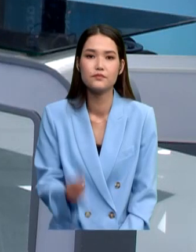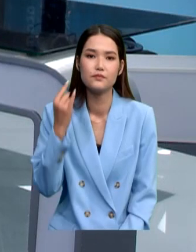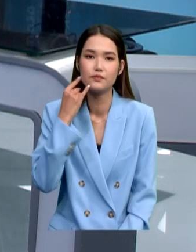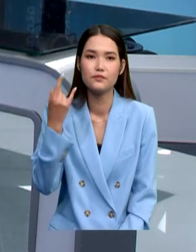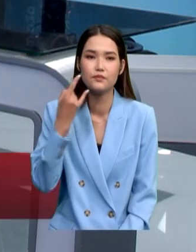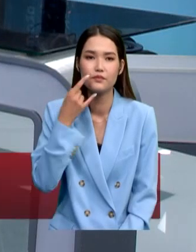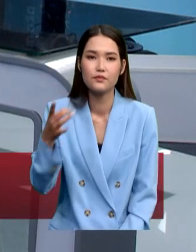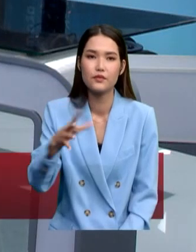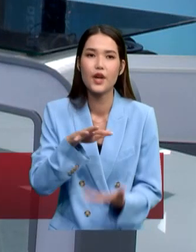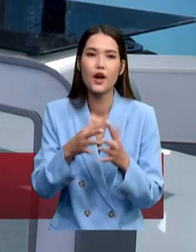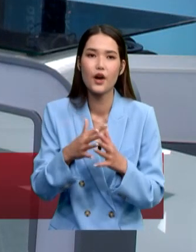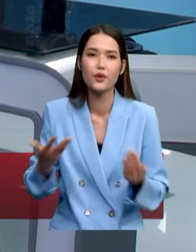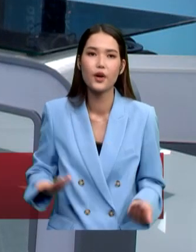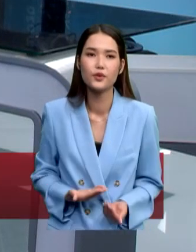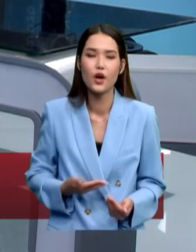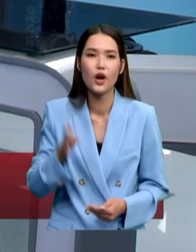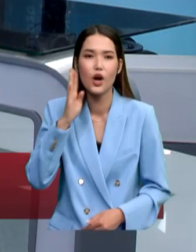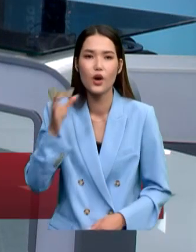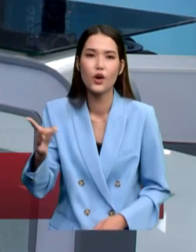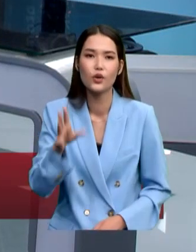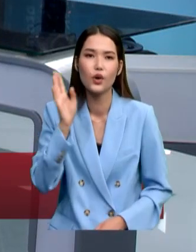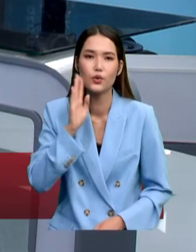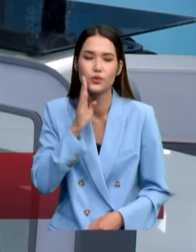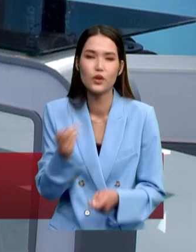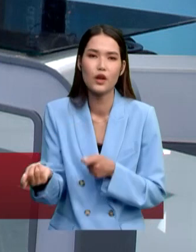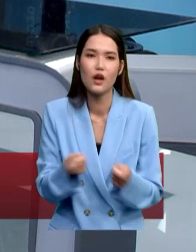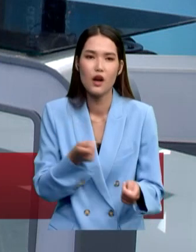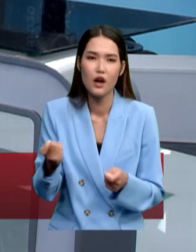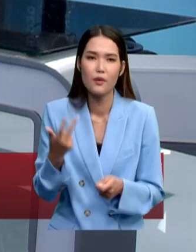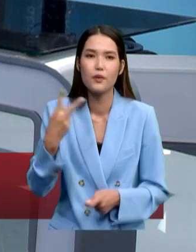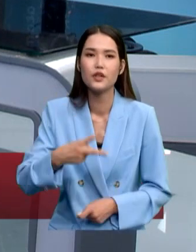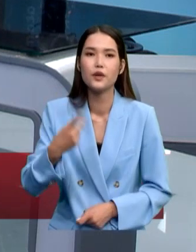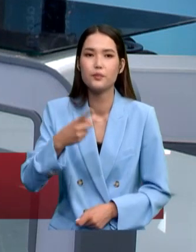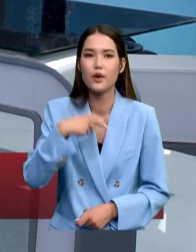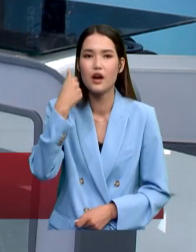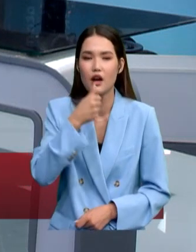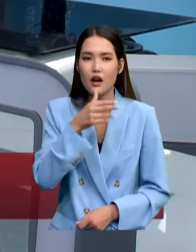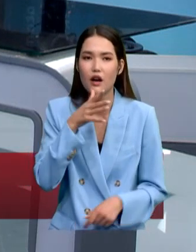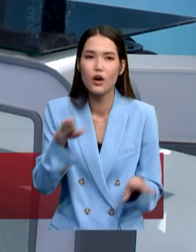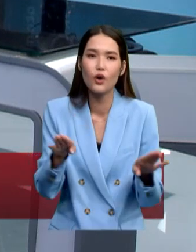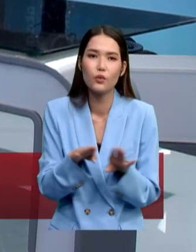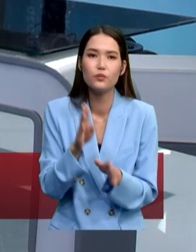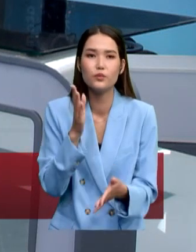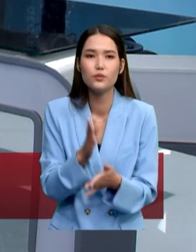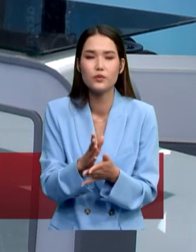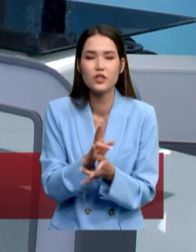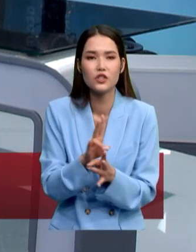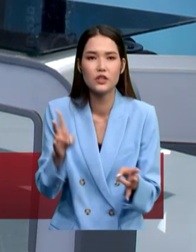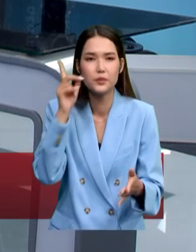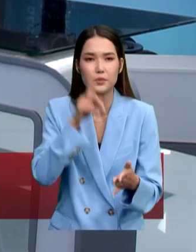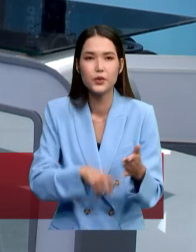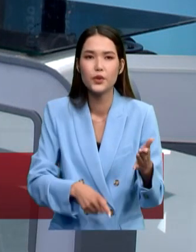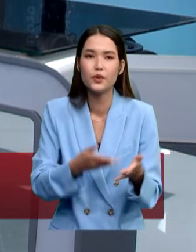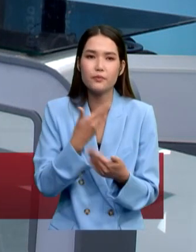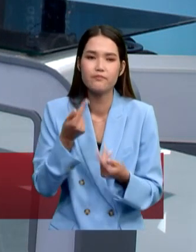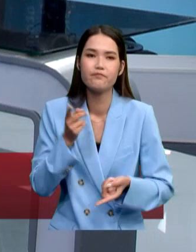Павлодар облысында ауыл тұрғындары өзеннен арбалап су тасып ішіп отыр. 21-ші ғасырда мұндай бар дегенге ешкім сенбес, бірақ